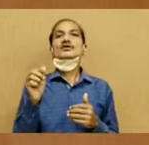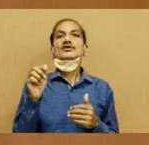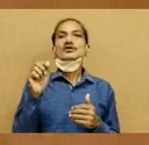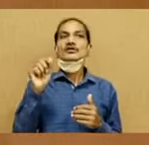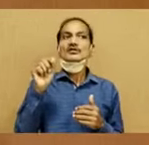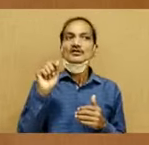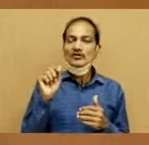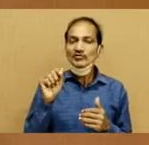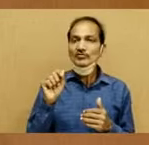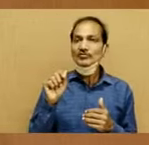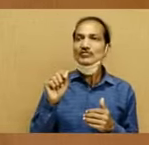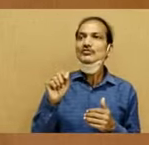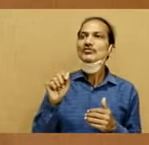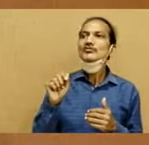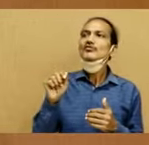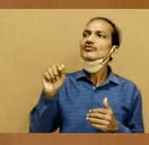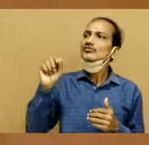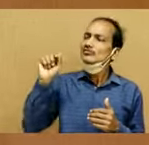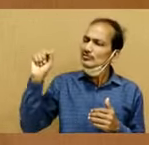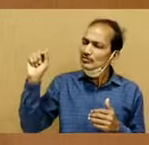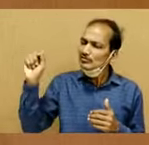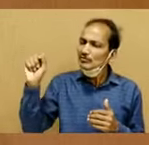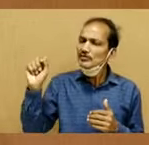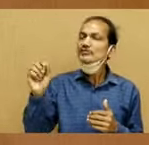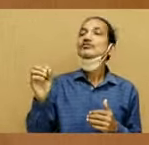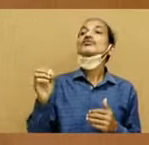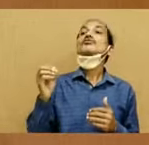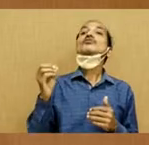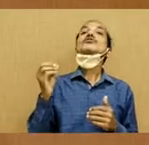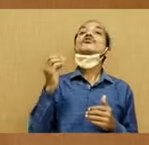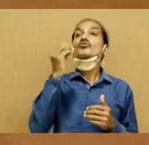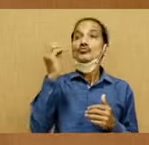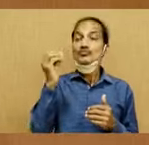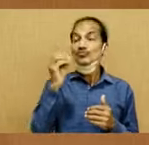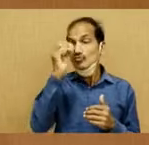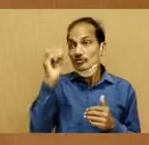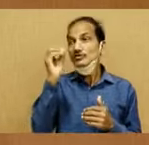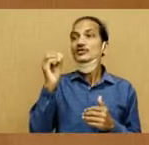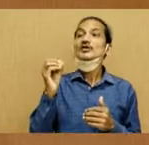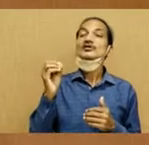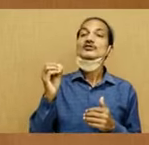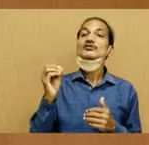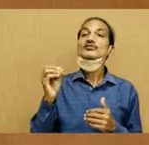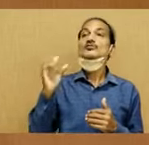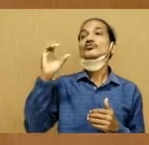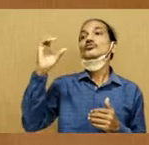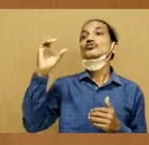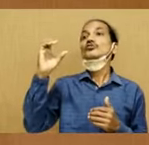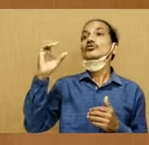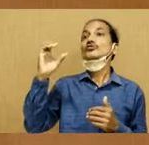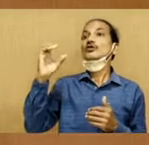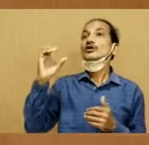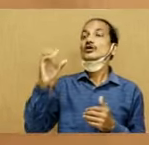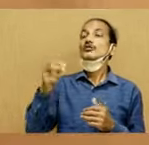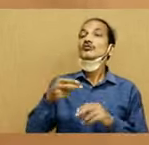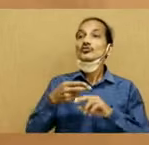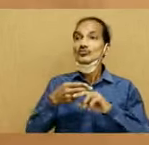ଆକ୍ରାନ୍ତ ହୋଇଛନ୍ତି, ସେଥିପାଇଁ ଓଡ଼ିଶାରେ କରୋନା ମୁକ୍ତଙ୍କ ପାଇଁ ମାନଙ୍କ ପାଇଁ କ'ଣ କରାଯାଇଛି